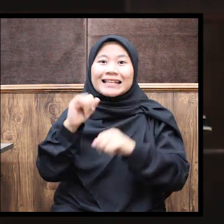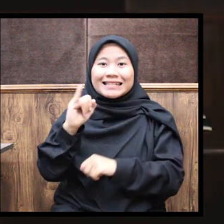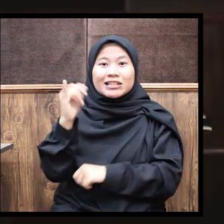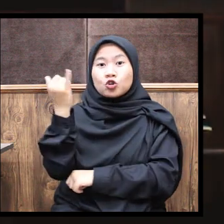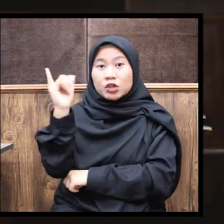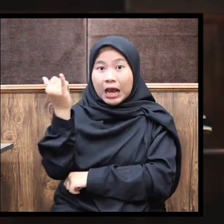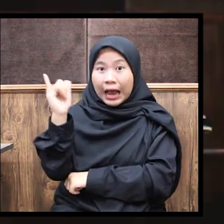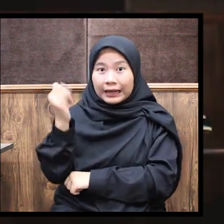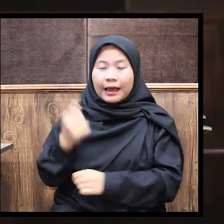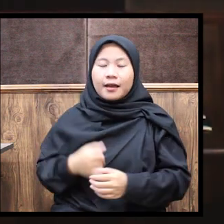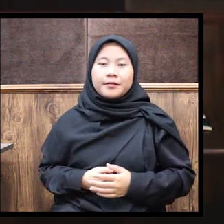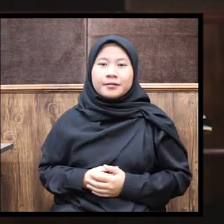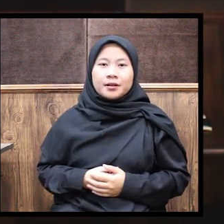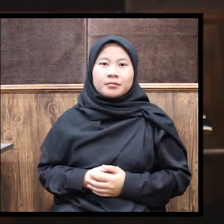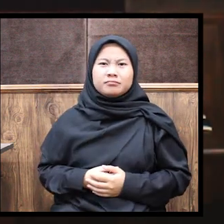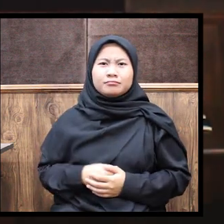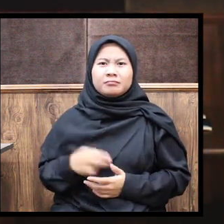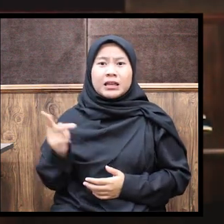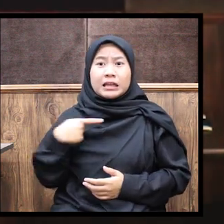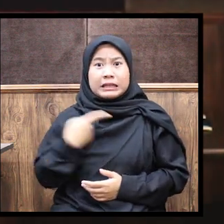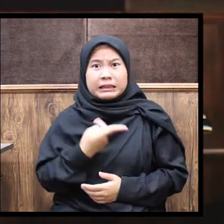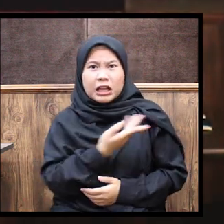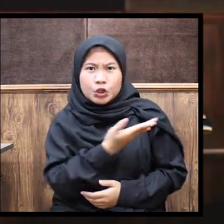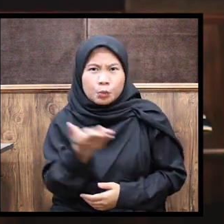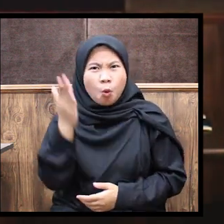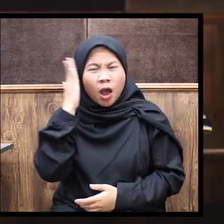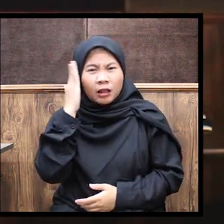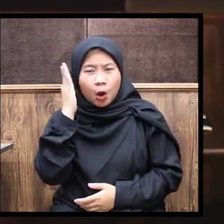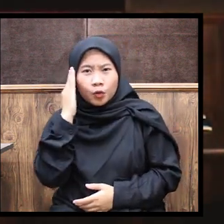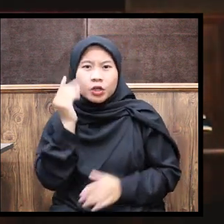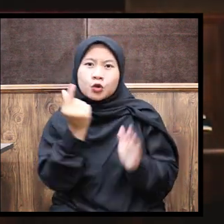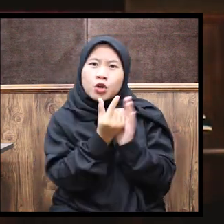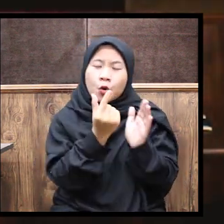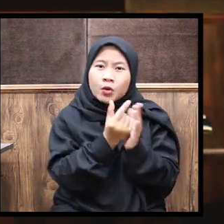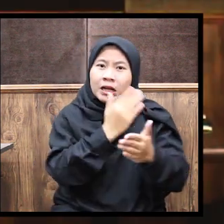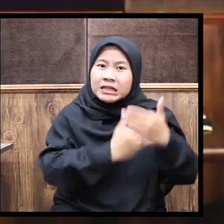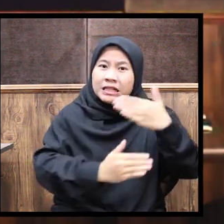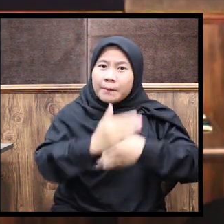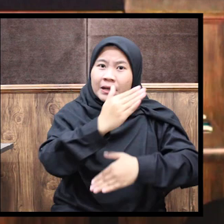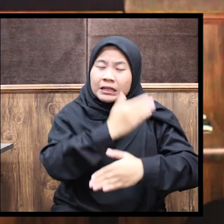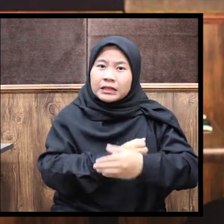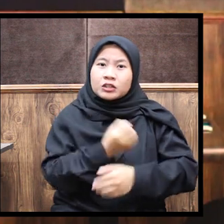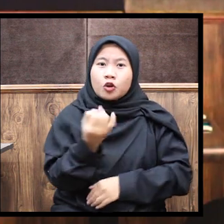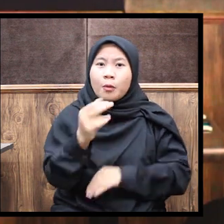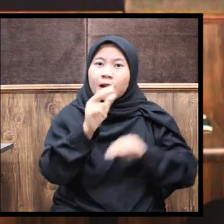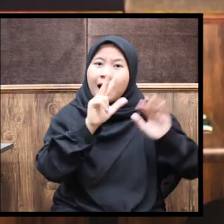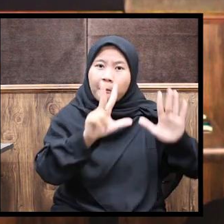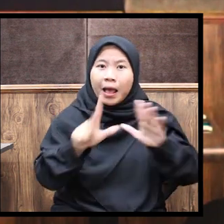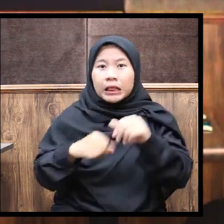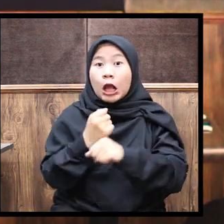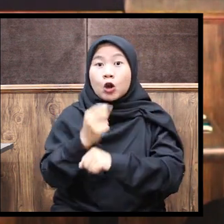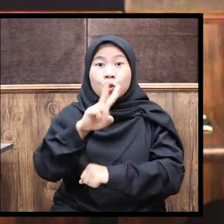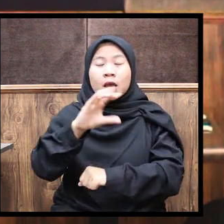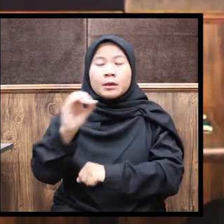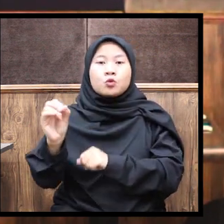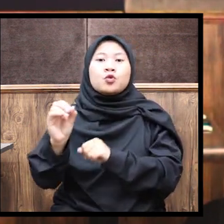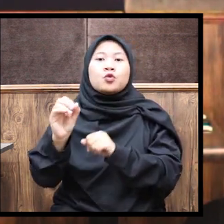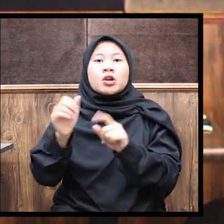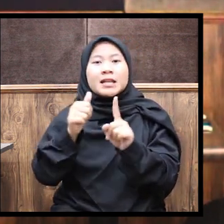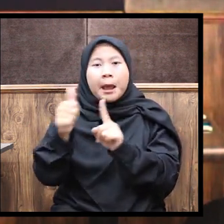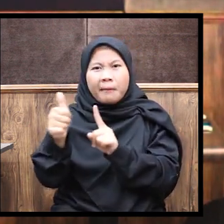bahwa di undang-undang penyandangan disabilitas nomor 8 tahun 2016 ada amanah untuk